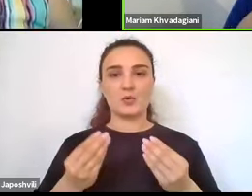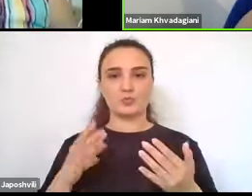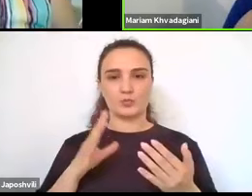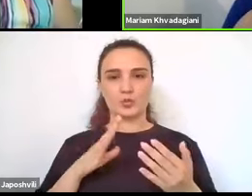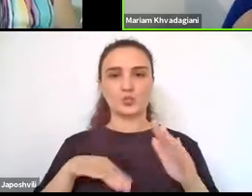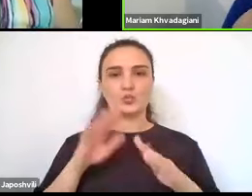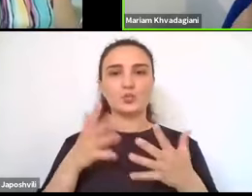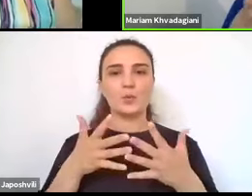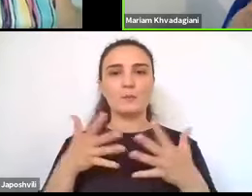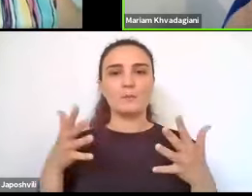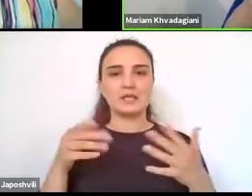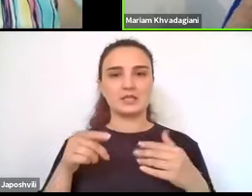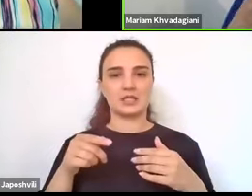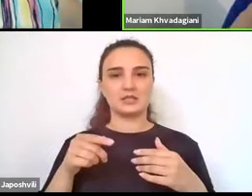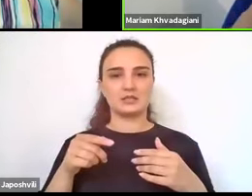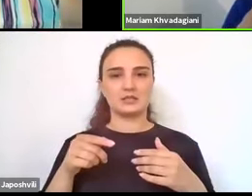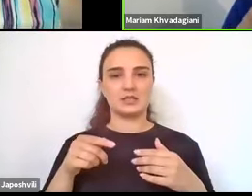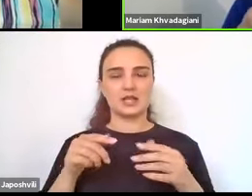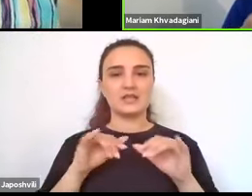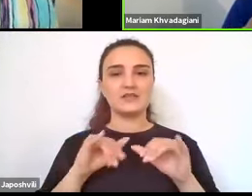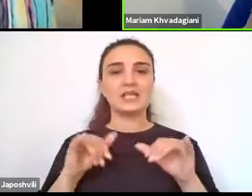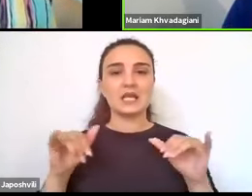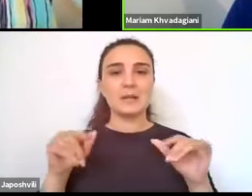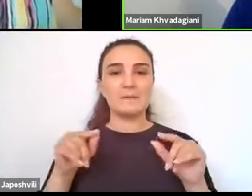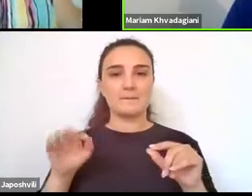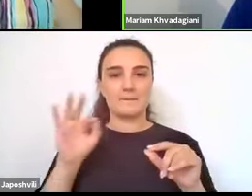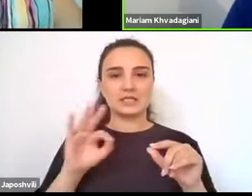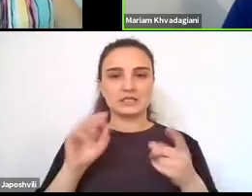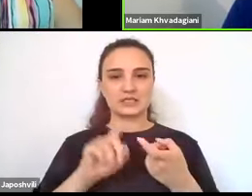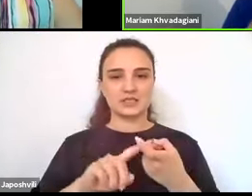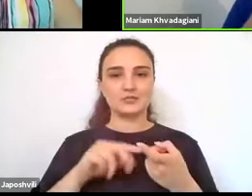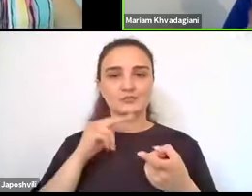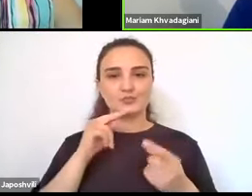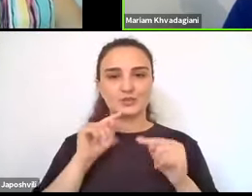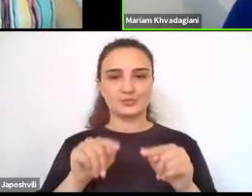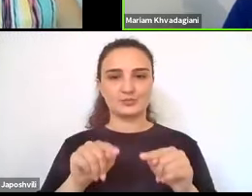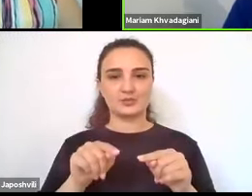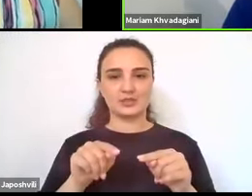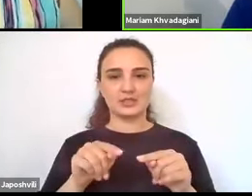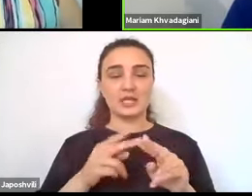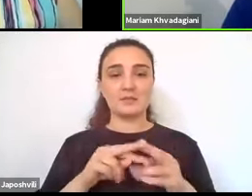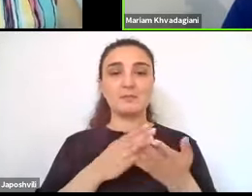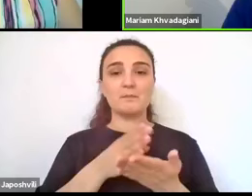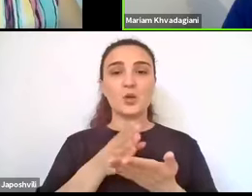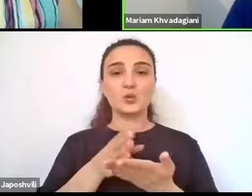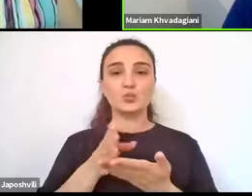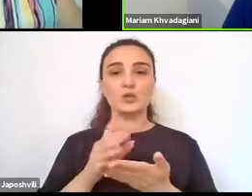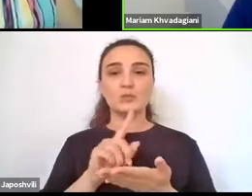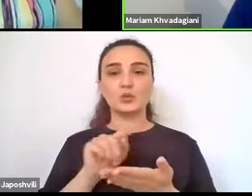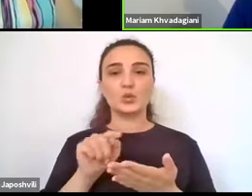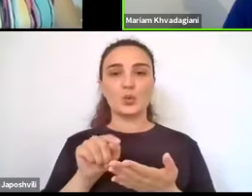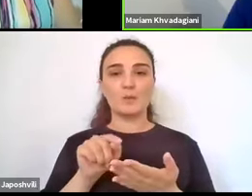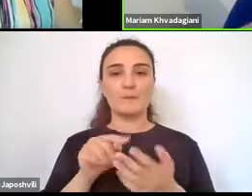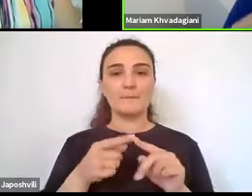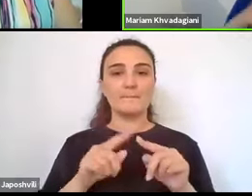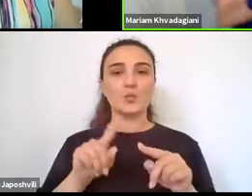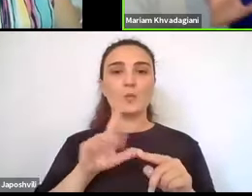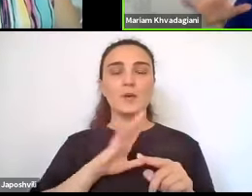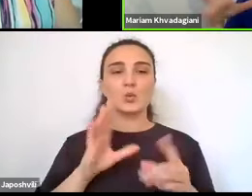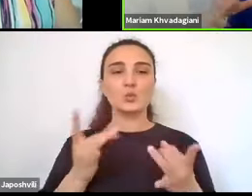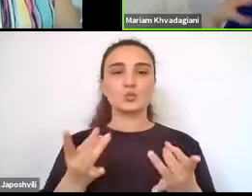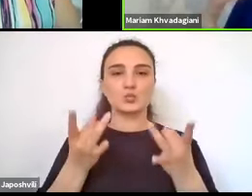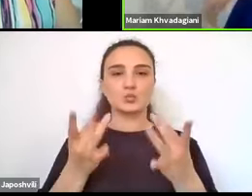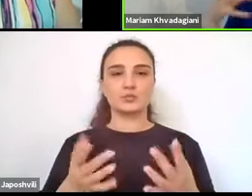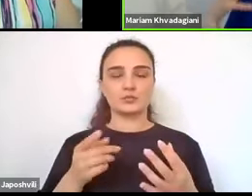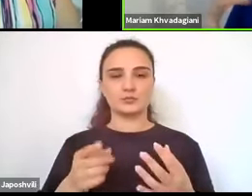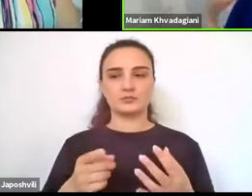უფრო მეტად აი ესეთ განვითარებაზე ორიენტირებული იმ კუთხით, რომ აი არ იყოს უბრალოდ